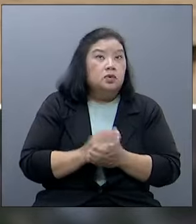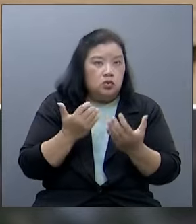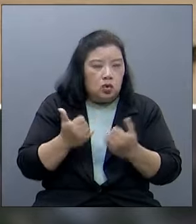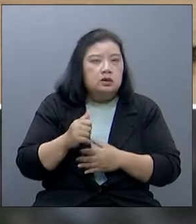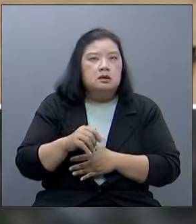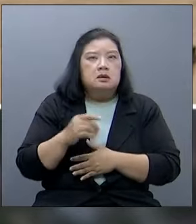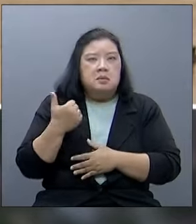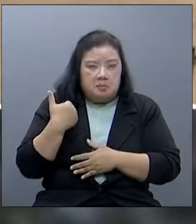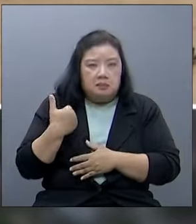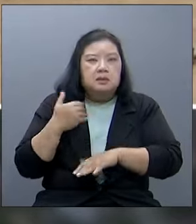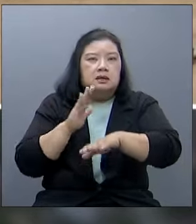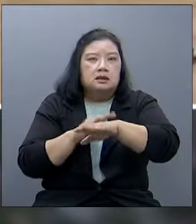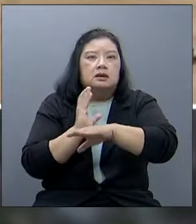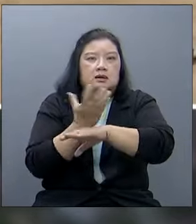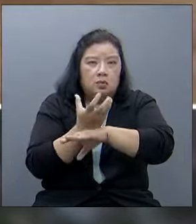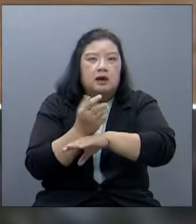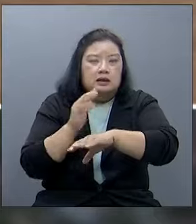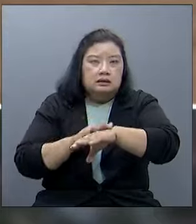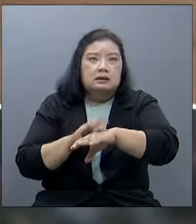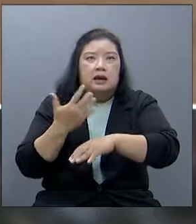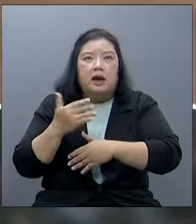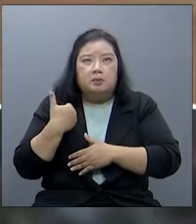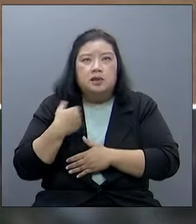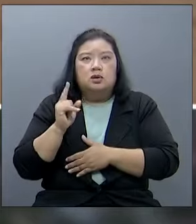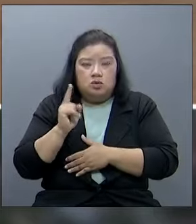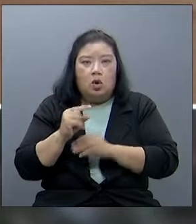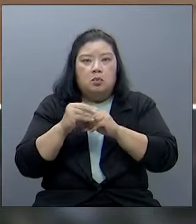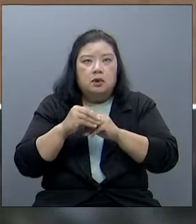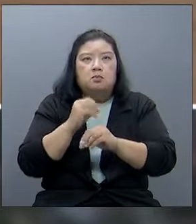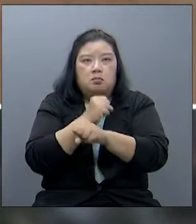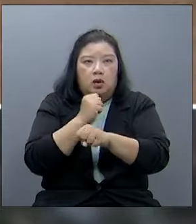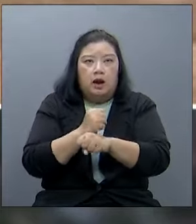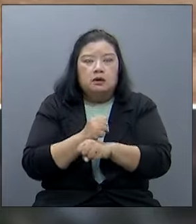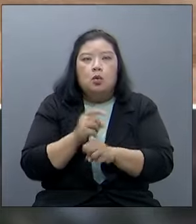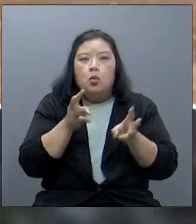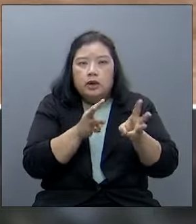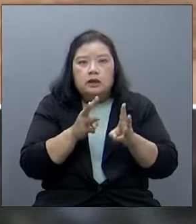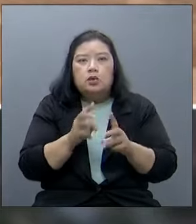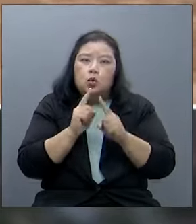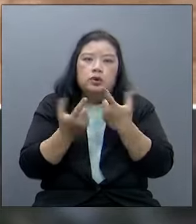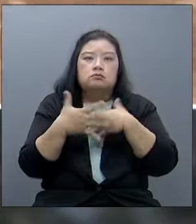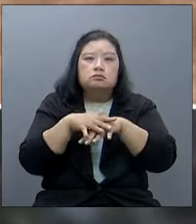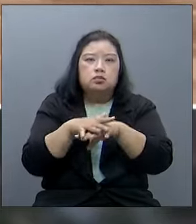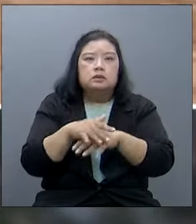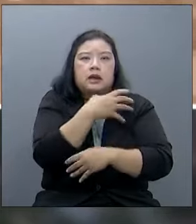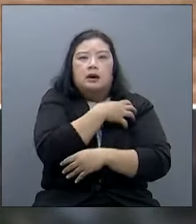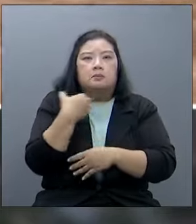กระัปริษใชหปปฐและมิกก